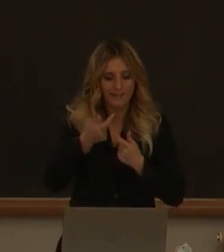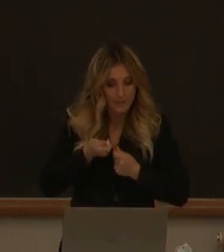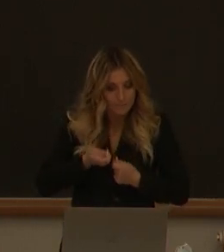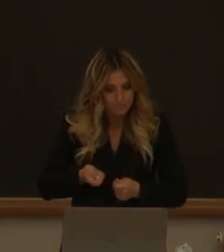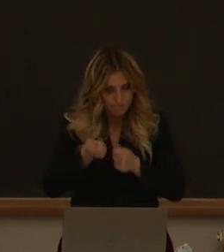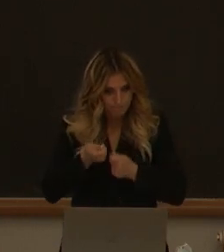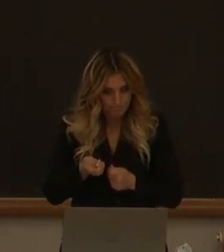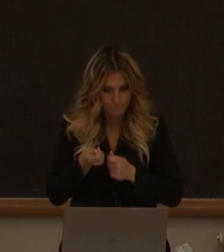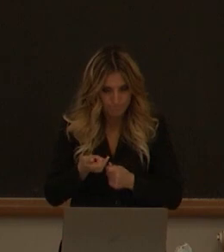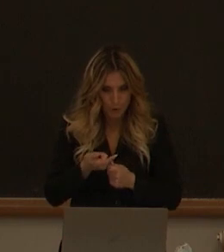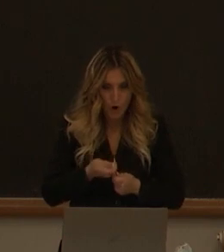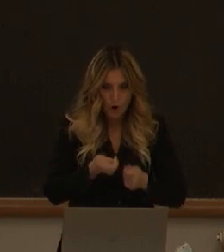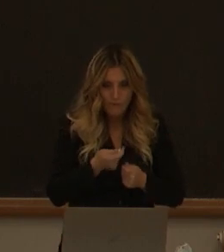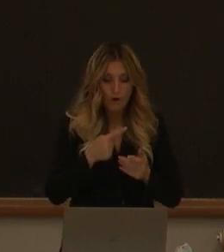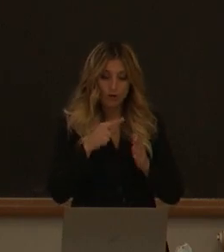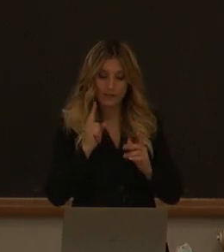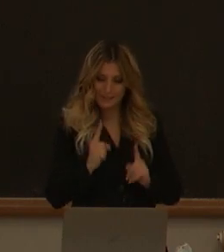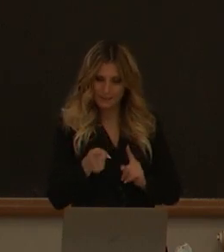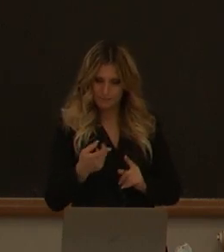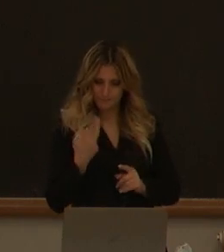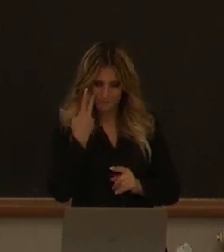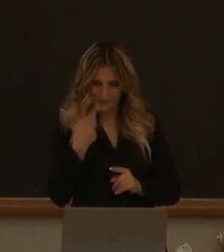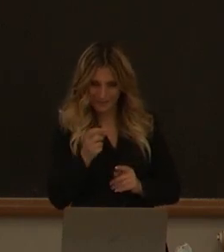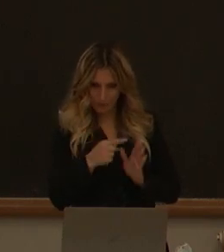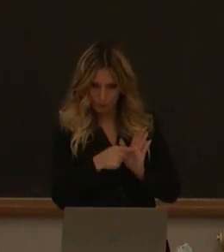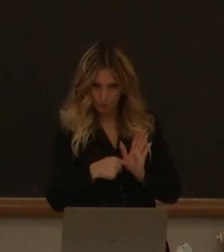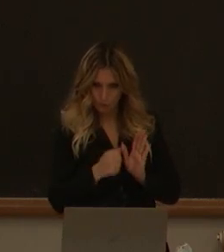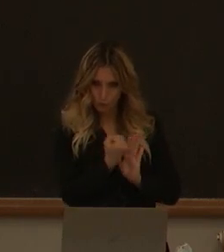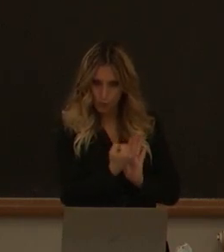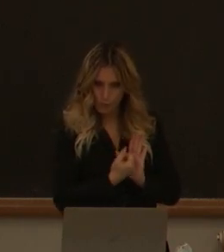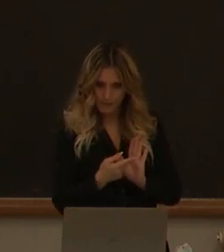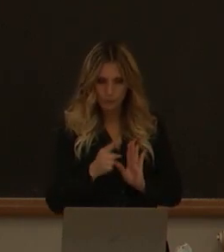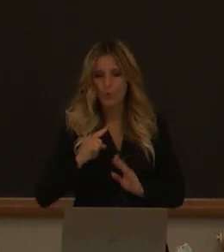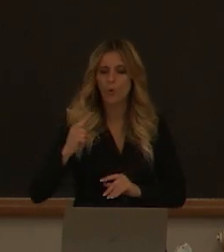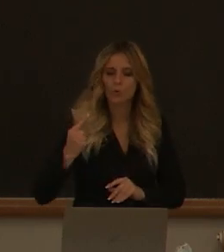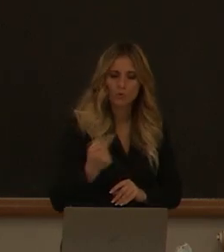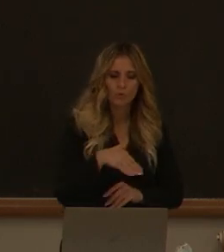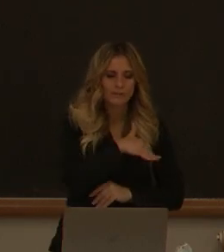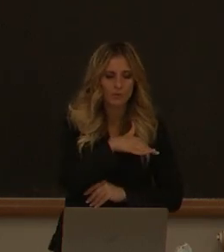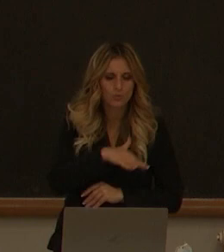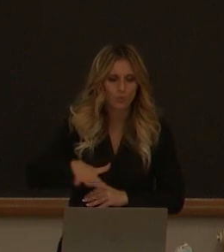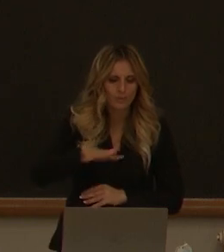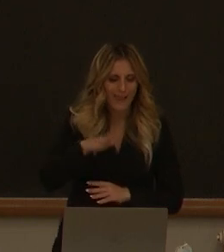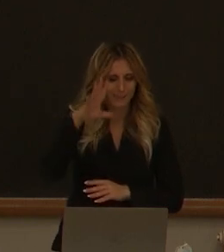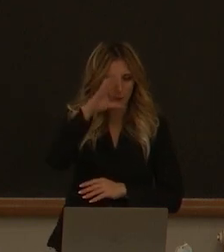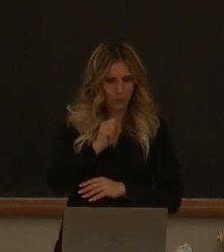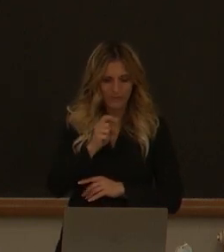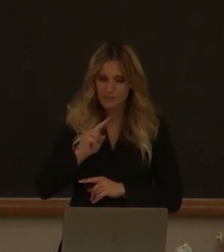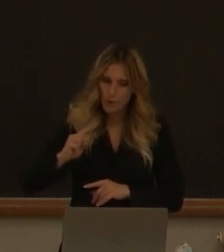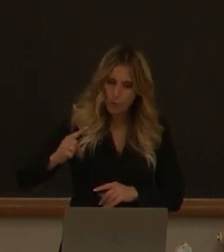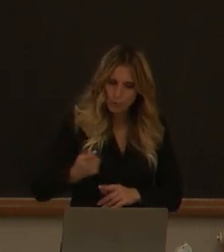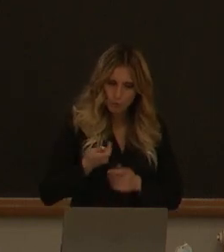questa redazione del documento tutti gli studenti delle nostre università, perché di fatto